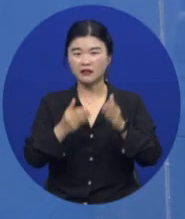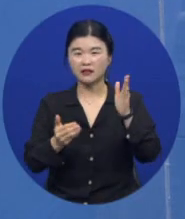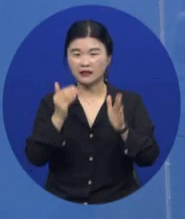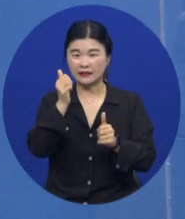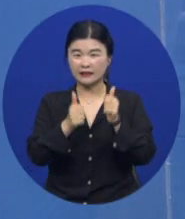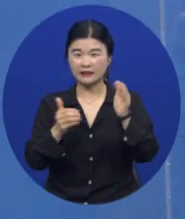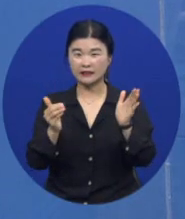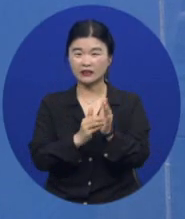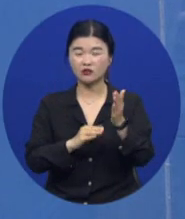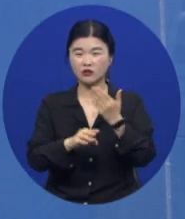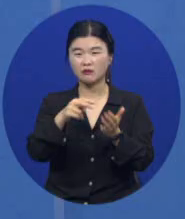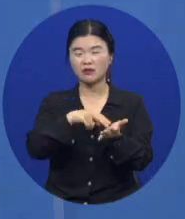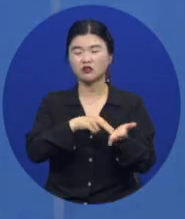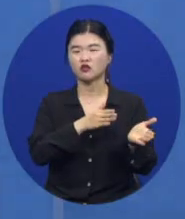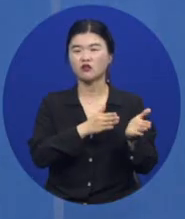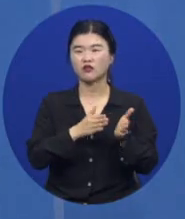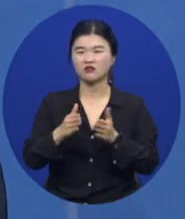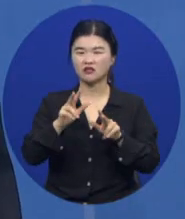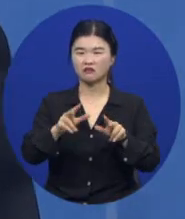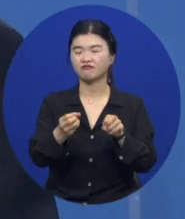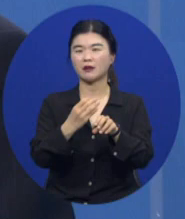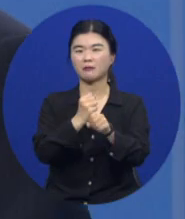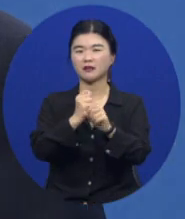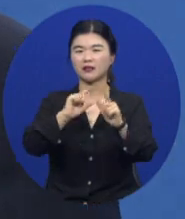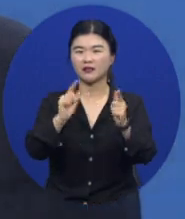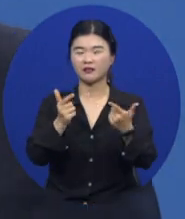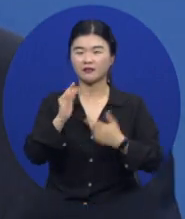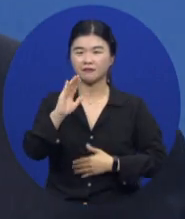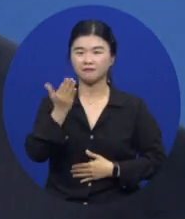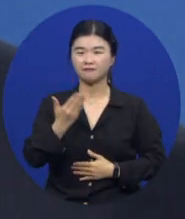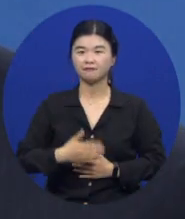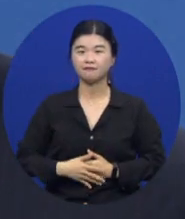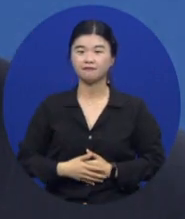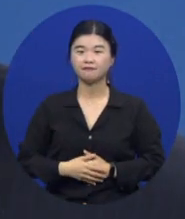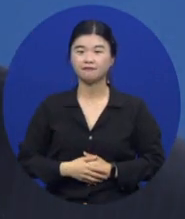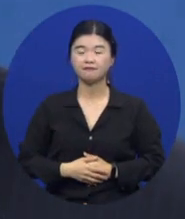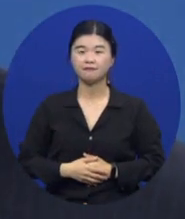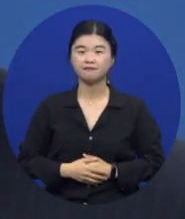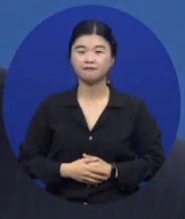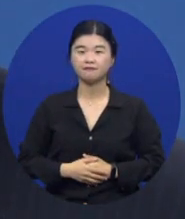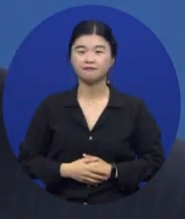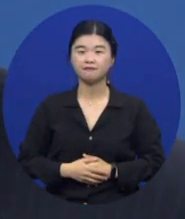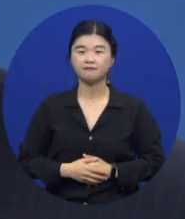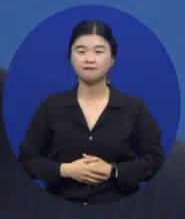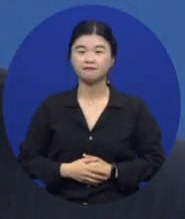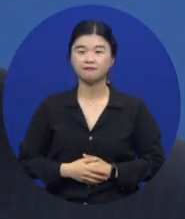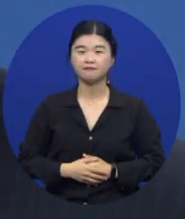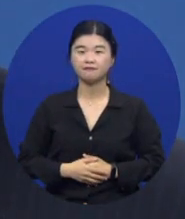입장을 정리하겠다며 즉답을 피했습니다. MBC 뉴스 오승철입니다.